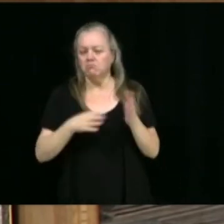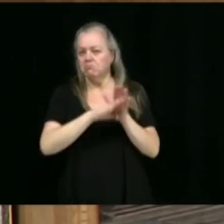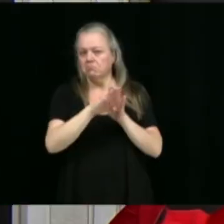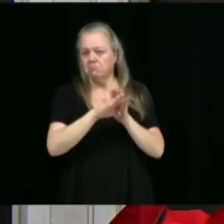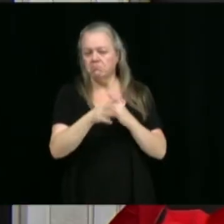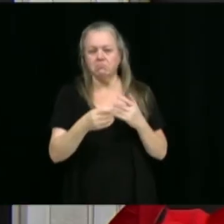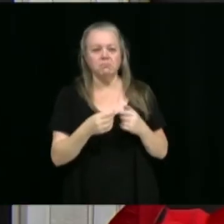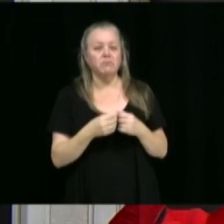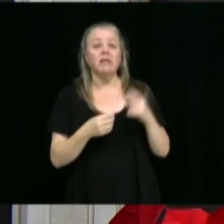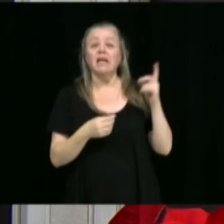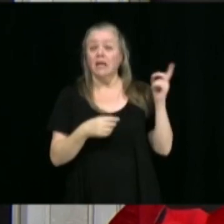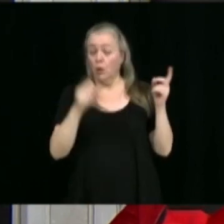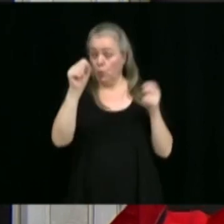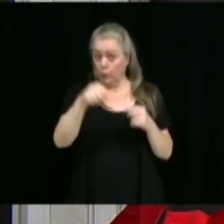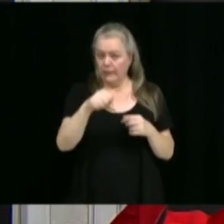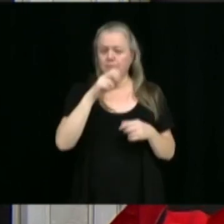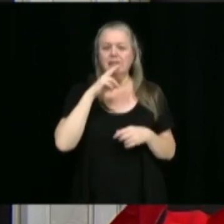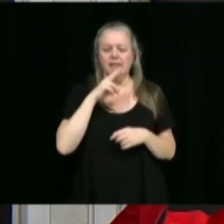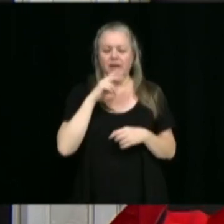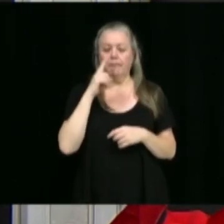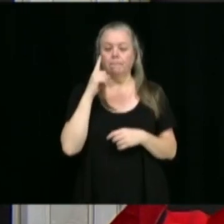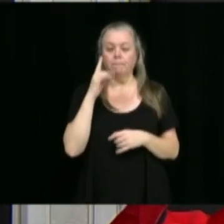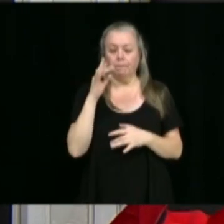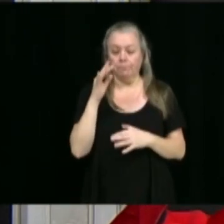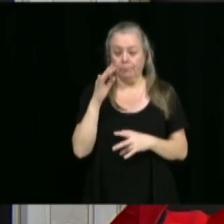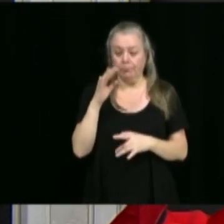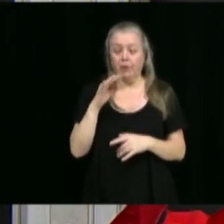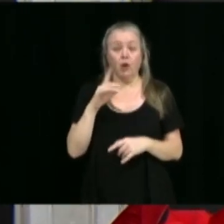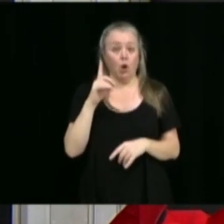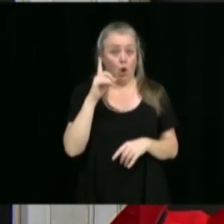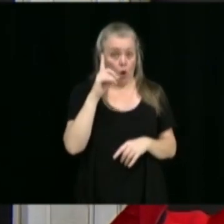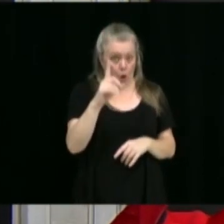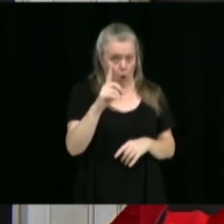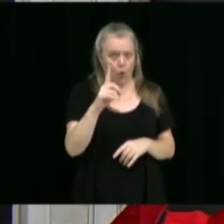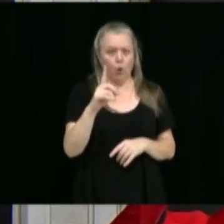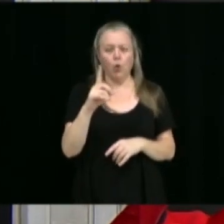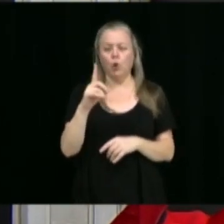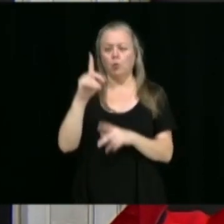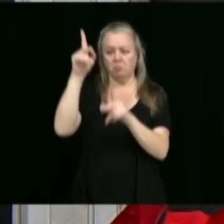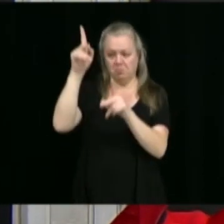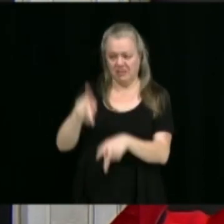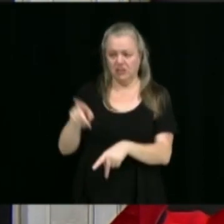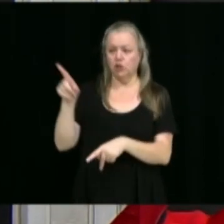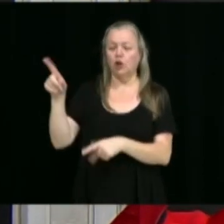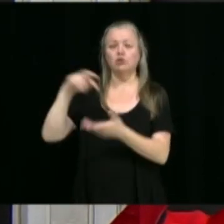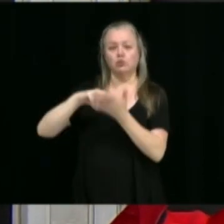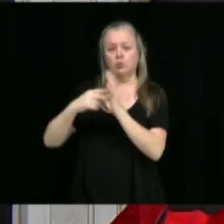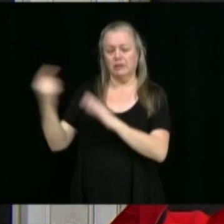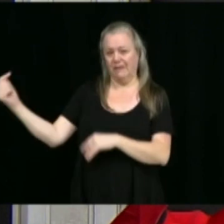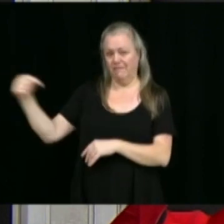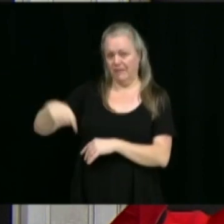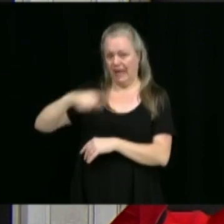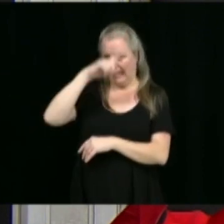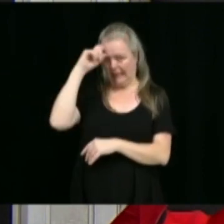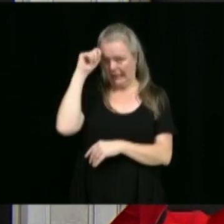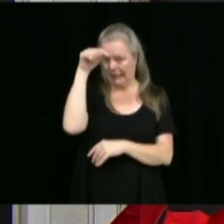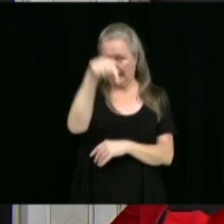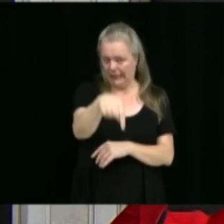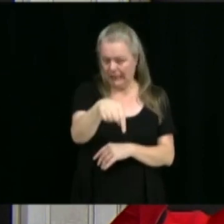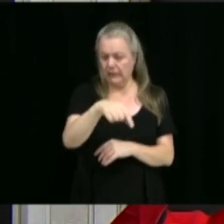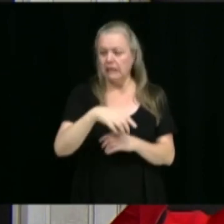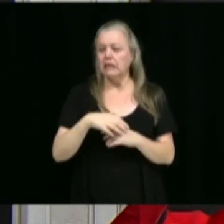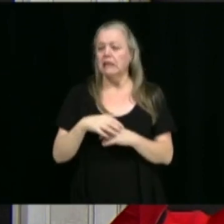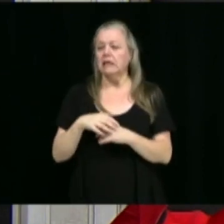développement? En effet, on avait retenu un fournisseur qui allait opérer l'été prochain. Malheureusement,